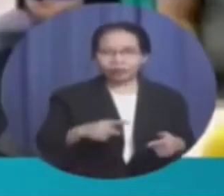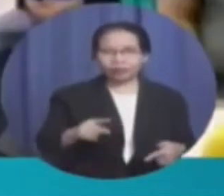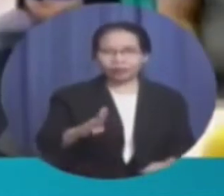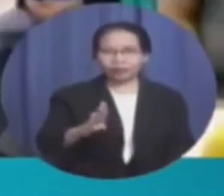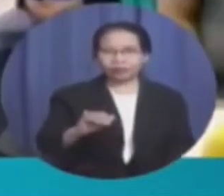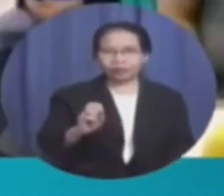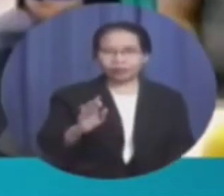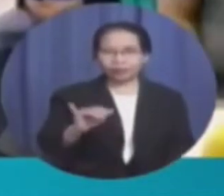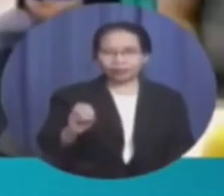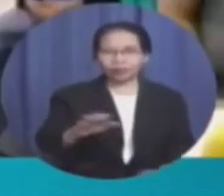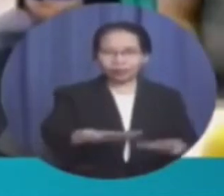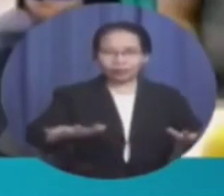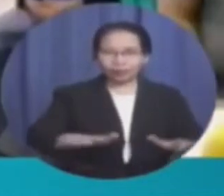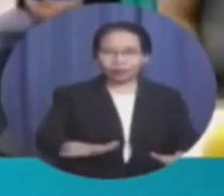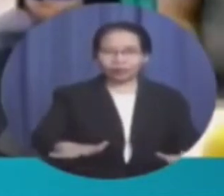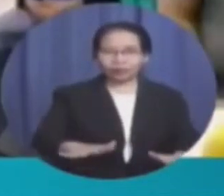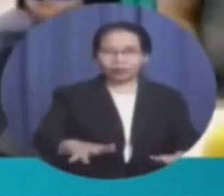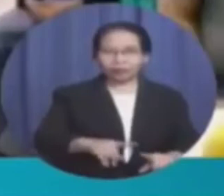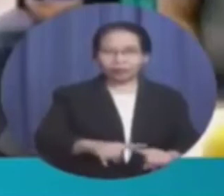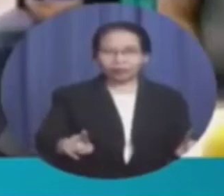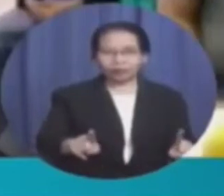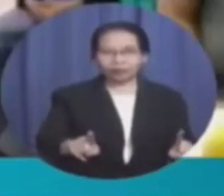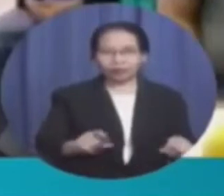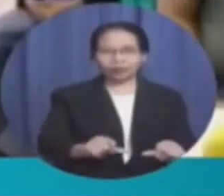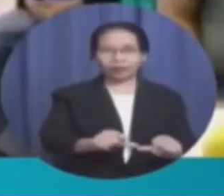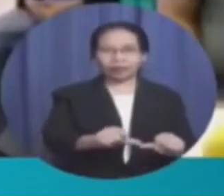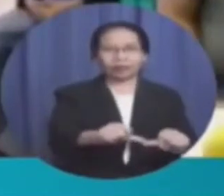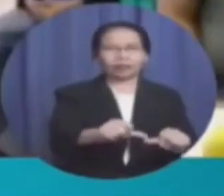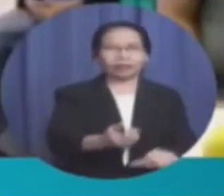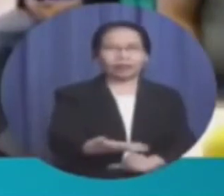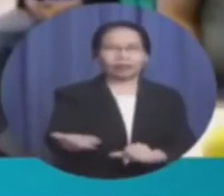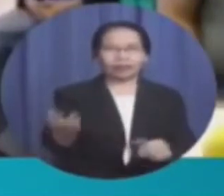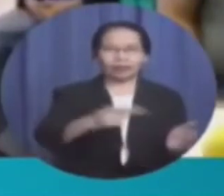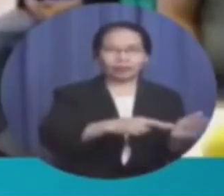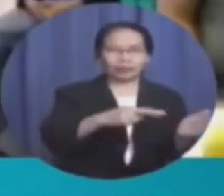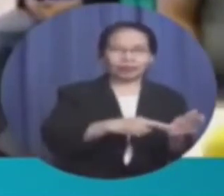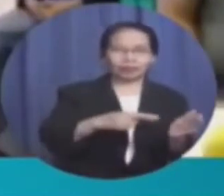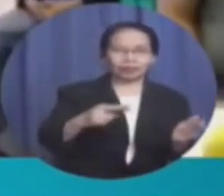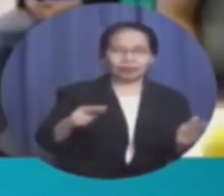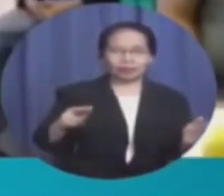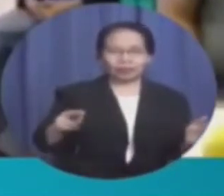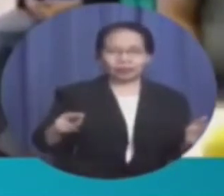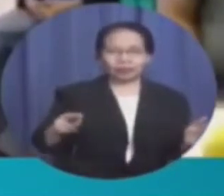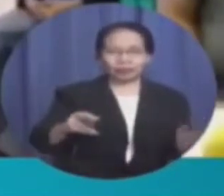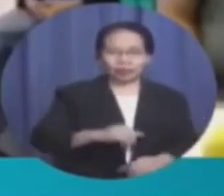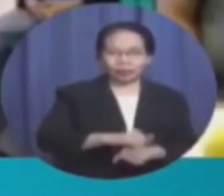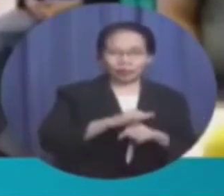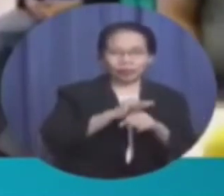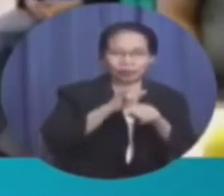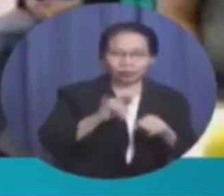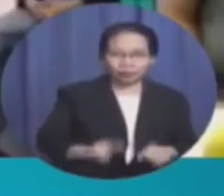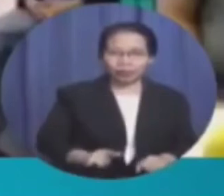Magbisyo, magaang lang. Pero pagka tuloy-tuloy ka, inuulit-ulit mo, para paghahabitual